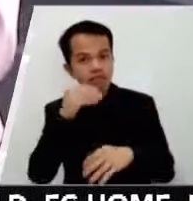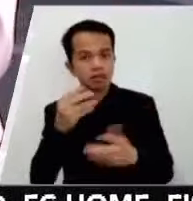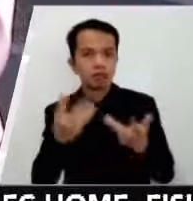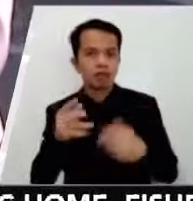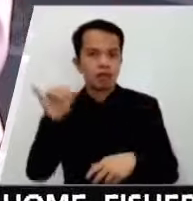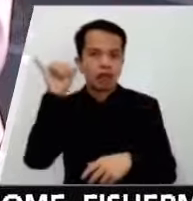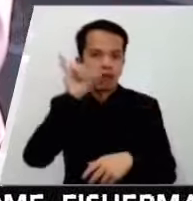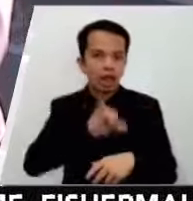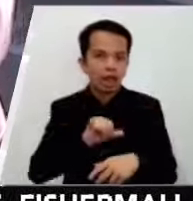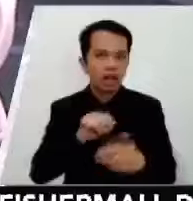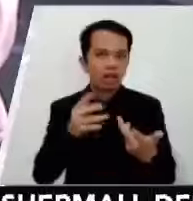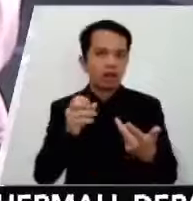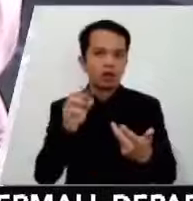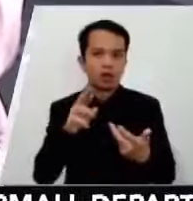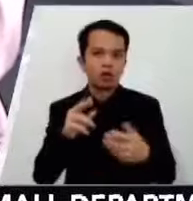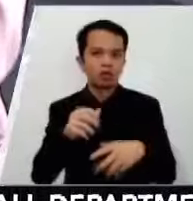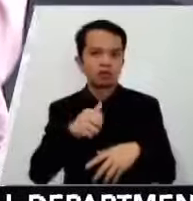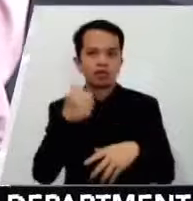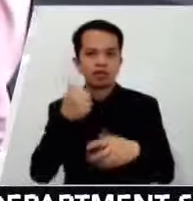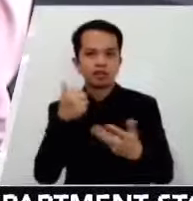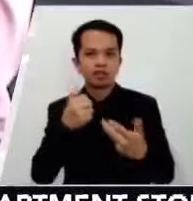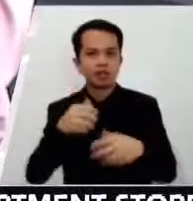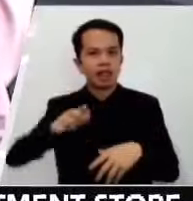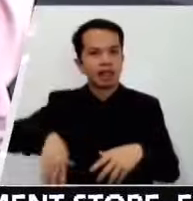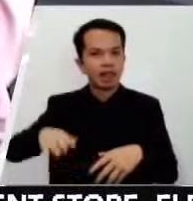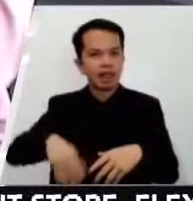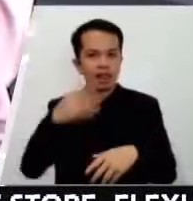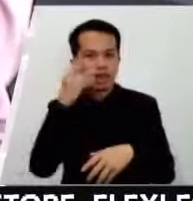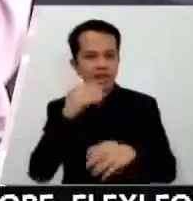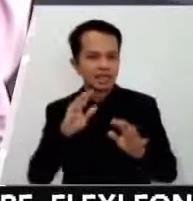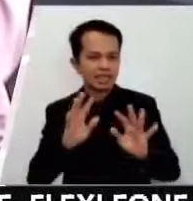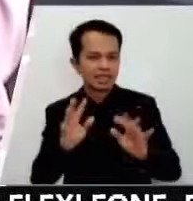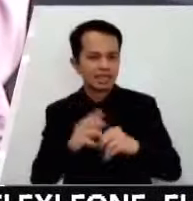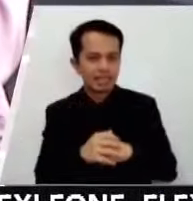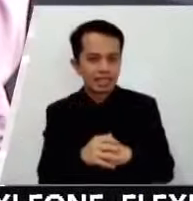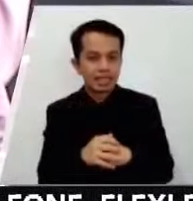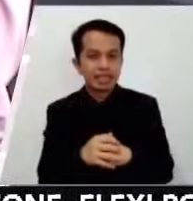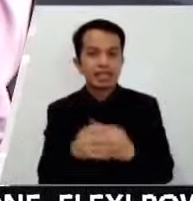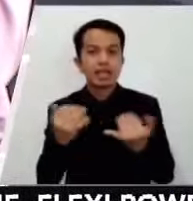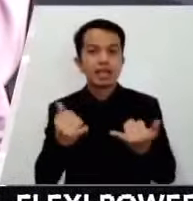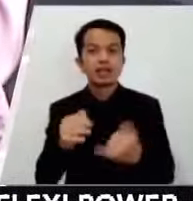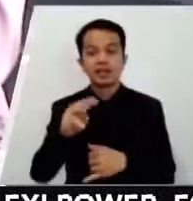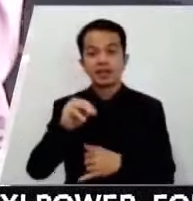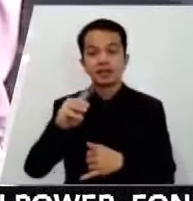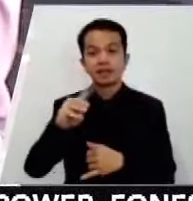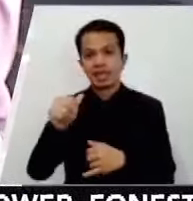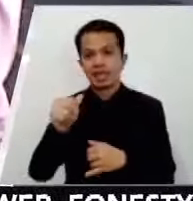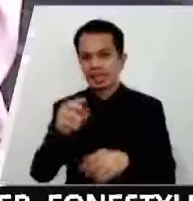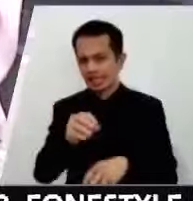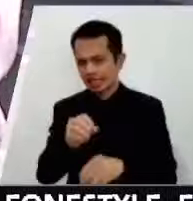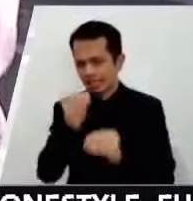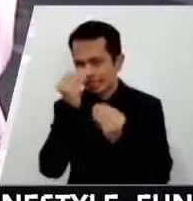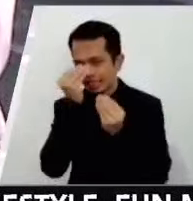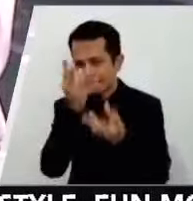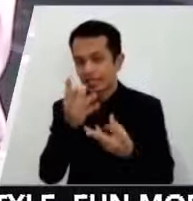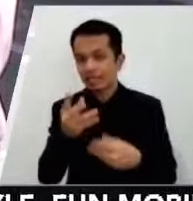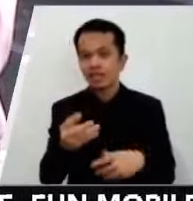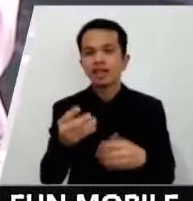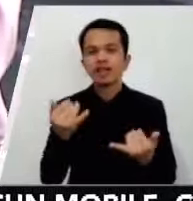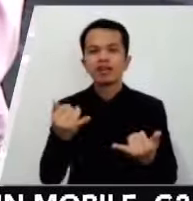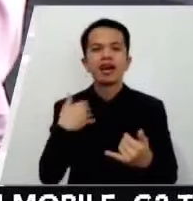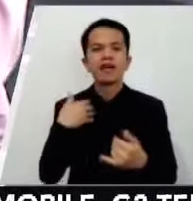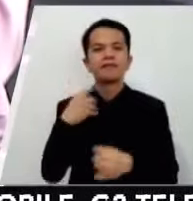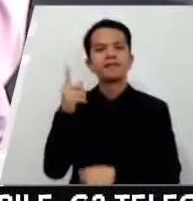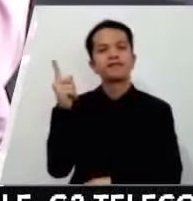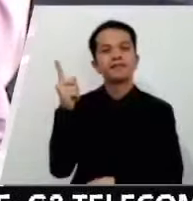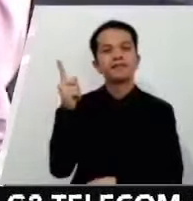ho ang inyong pagmamaneho. Ito naman ang side tip mula sa MMDA. Bukod doon sa stop, look, and listen na karaniwang ginagamit sa pagtawid,